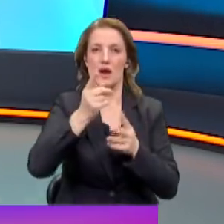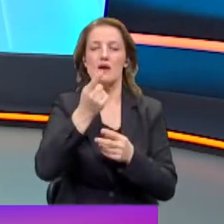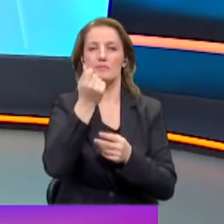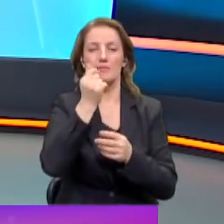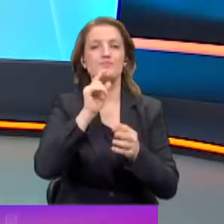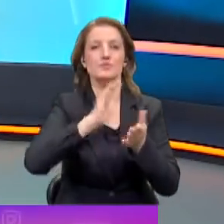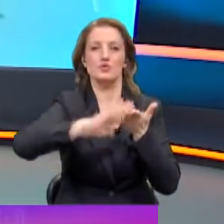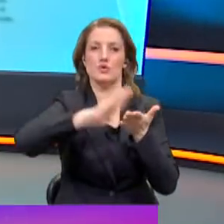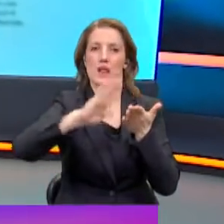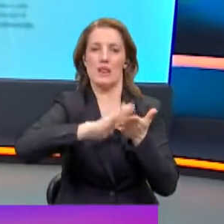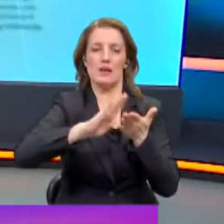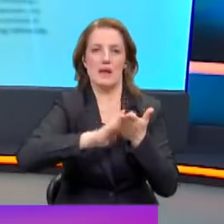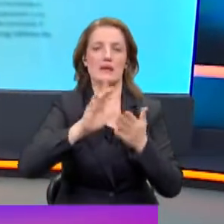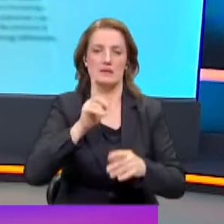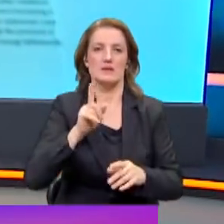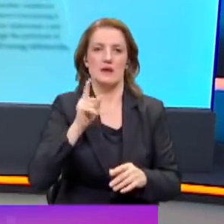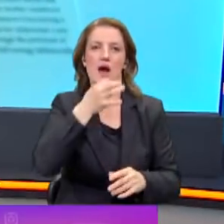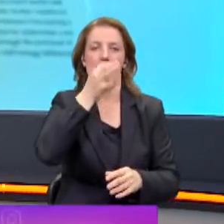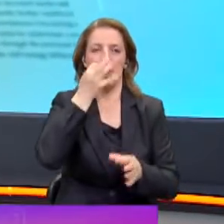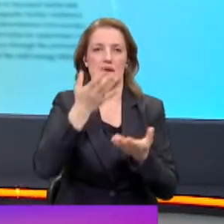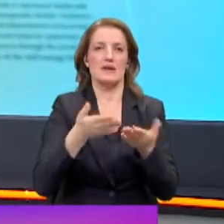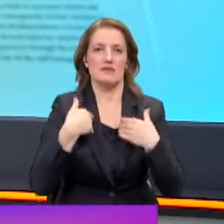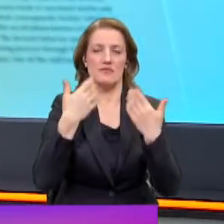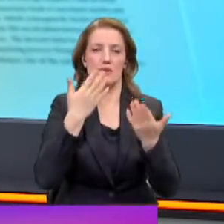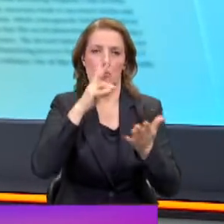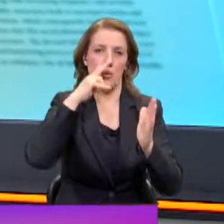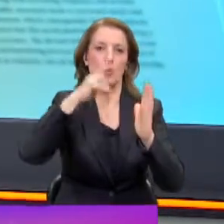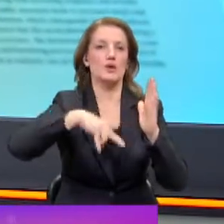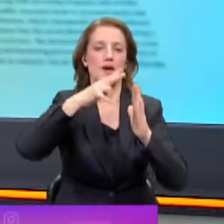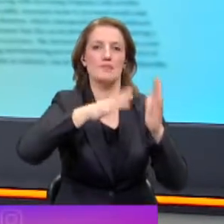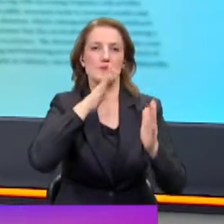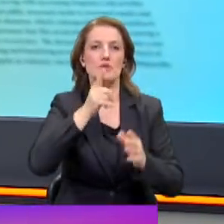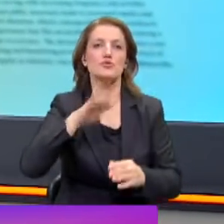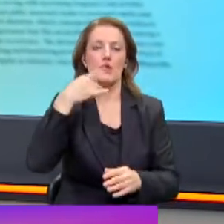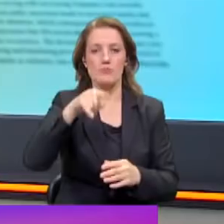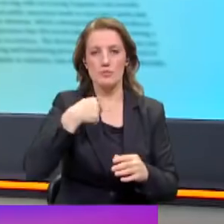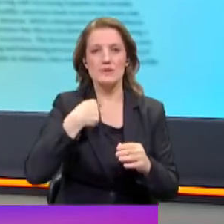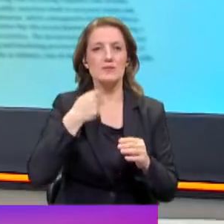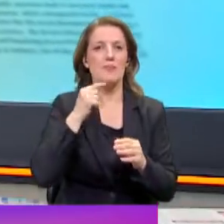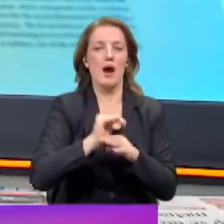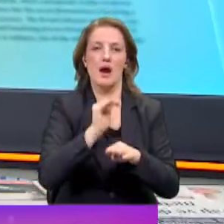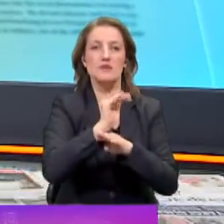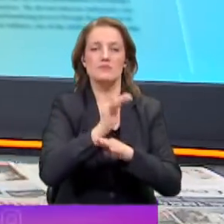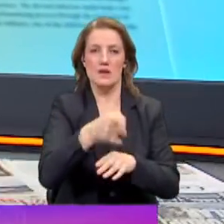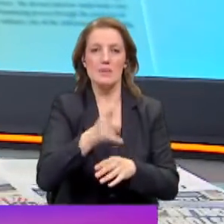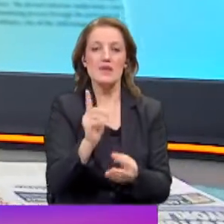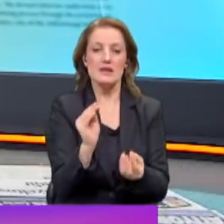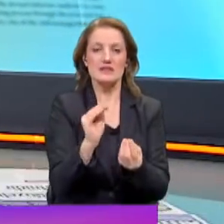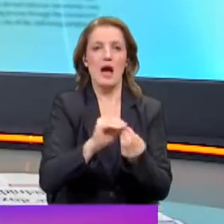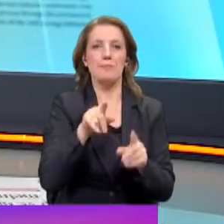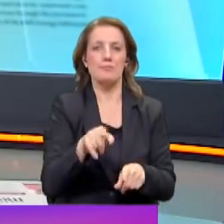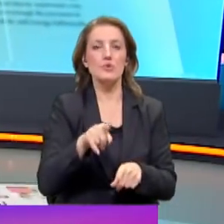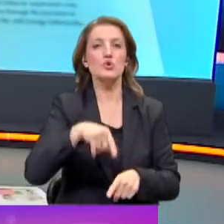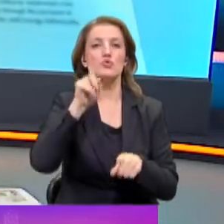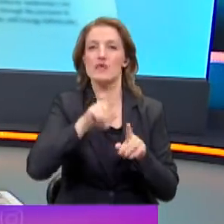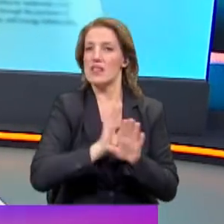de doğalgazda tarife düzenlemesi haberlerini okuyabiliriz. Sonra da bu bizim hayatımıza aslında bir zam, güncelleme